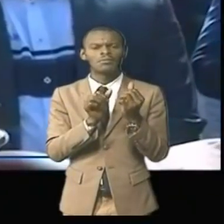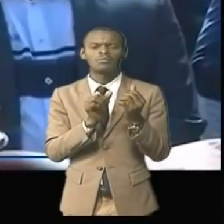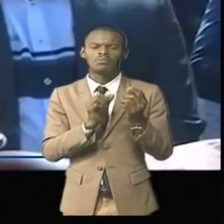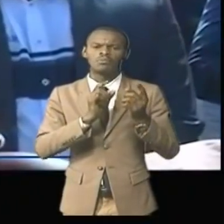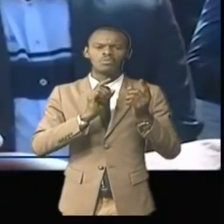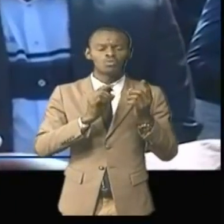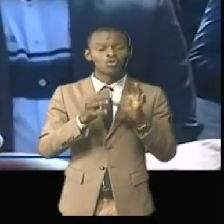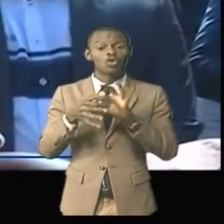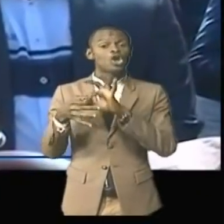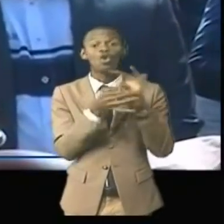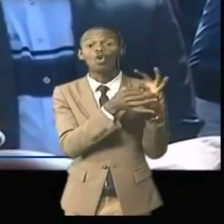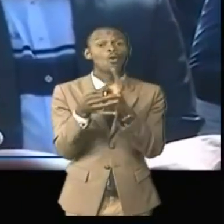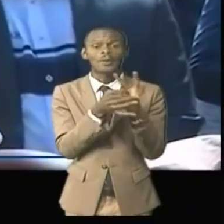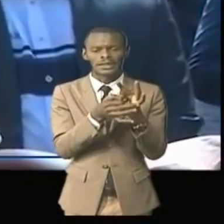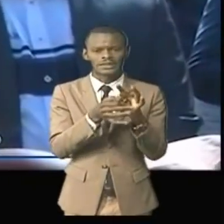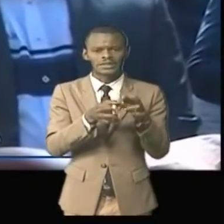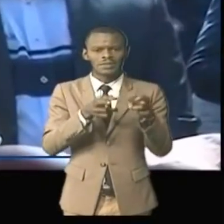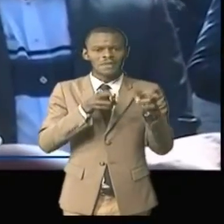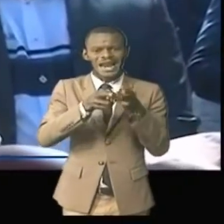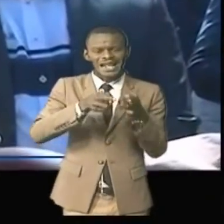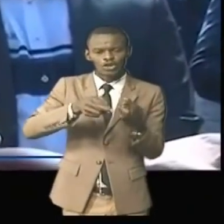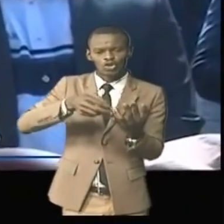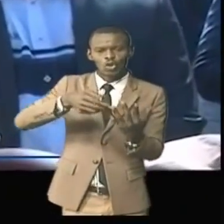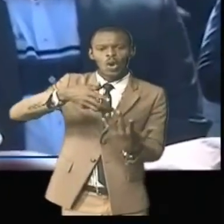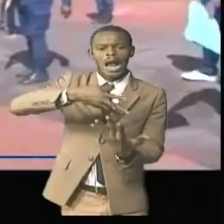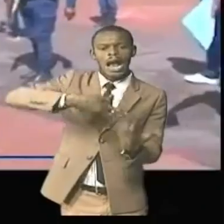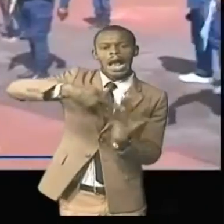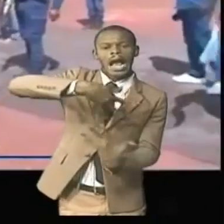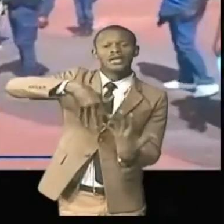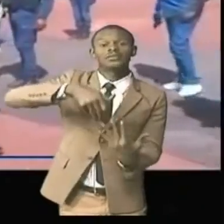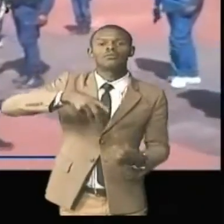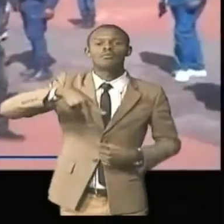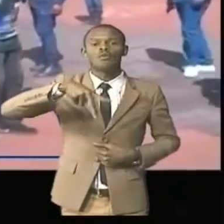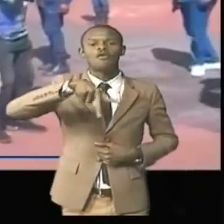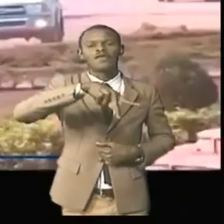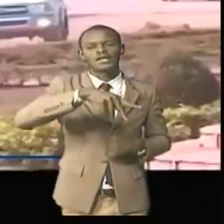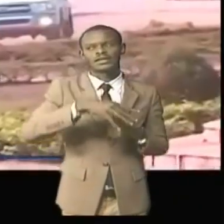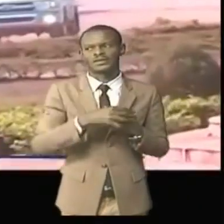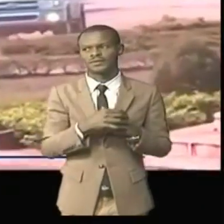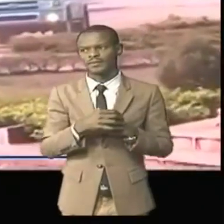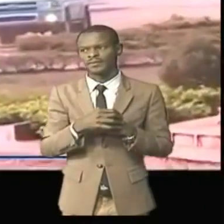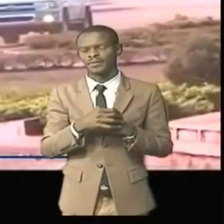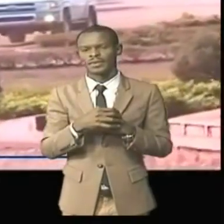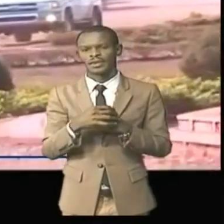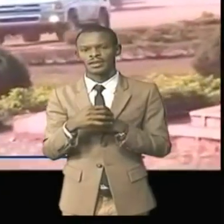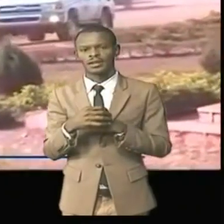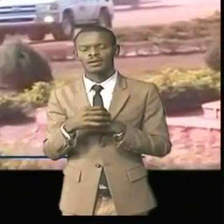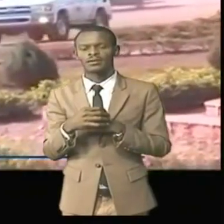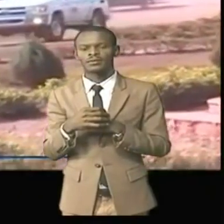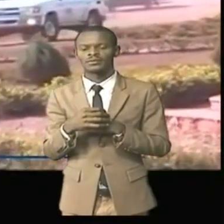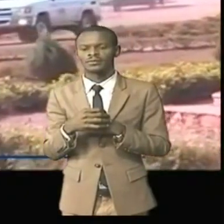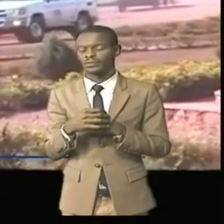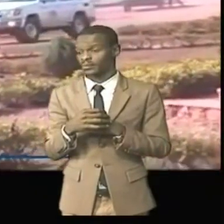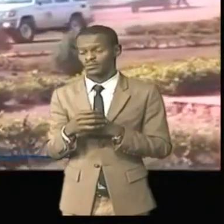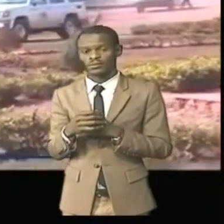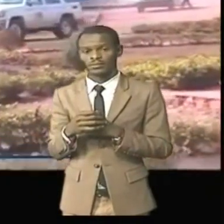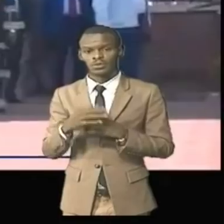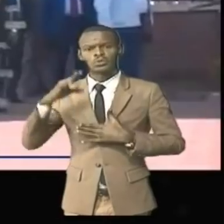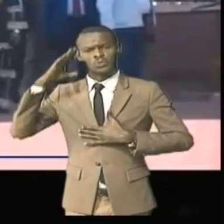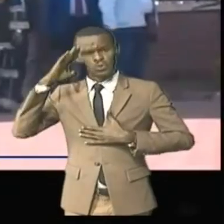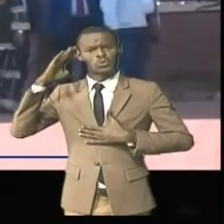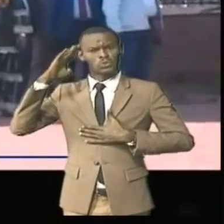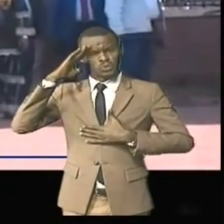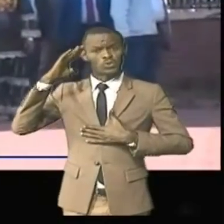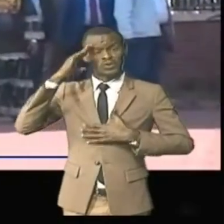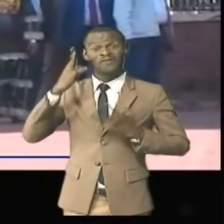relation inter-province. C'est ainsi que nous sommes là, voilà. Une fois la séance terminée, la délégation prend la direction du